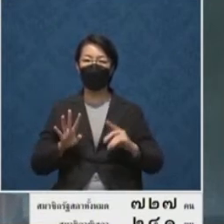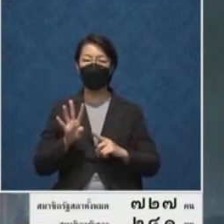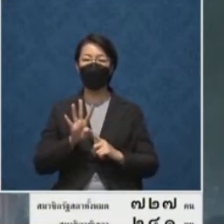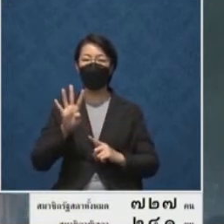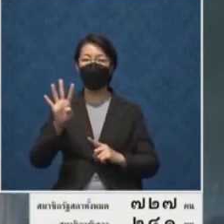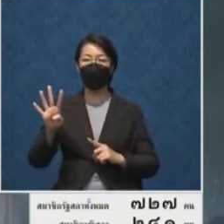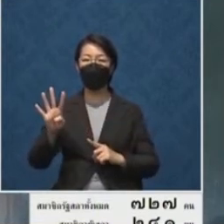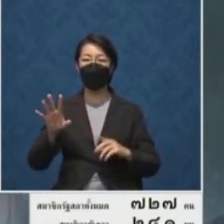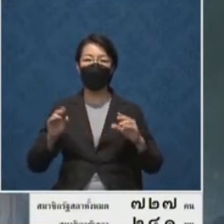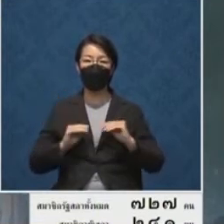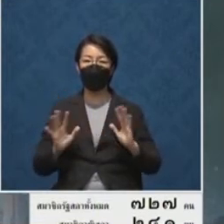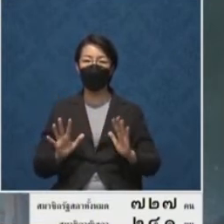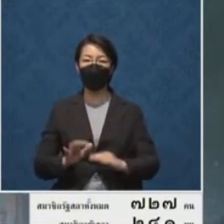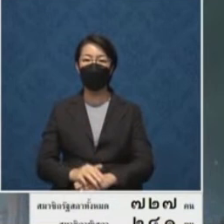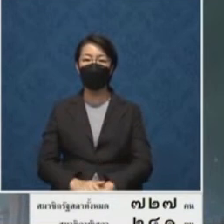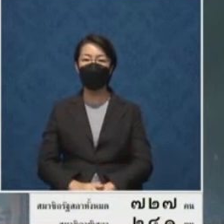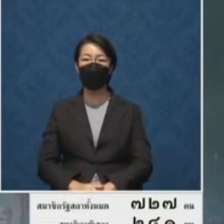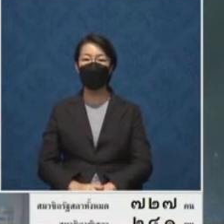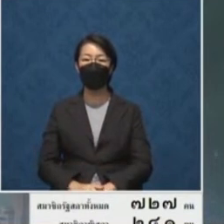การ4ไม่รับหลักการครับ